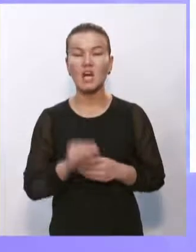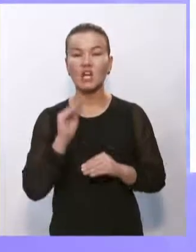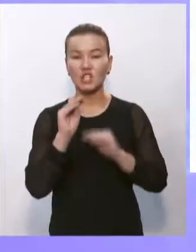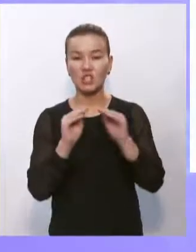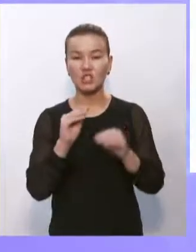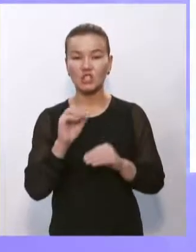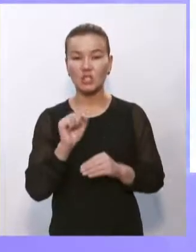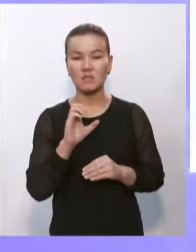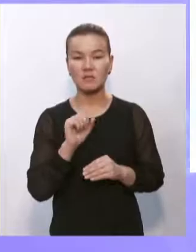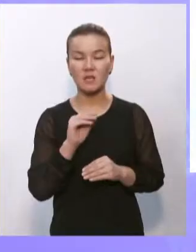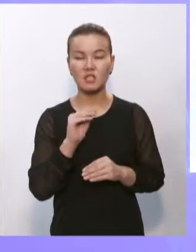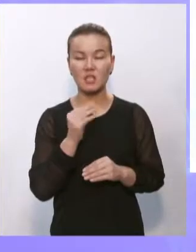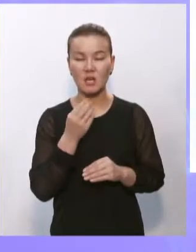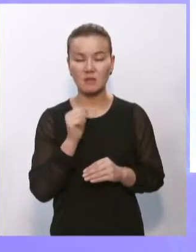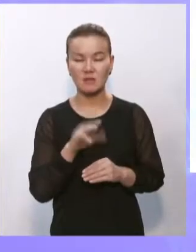Жасашат.